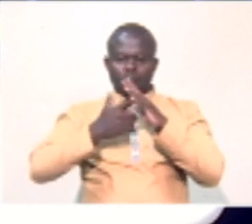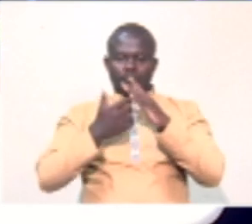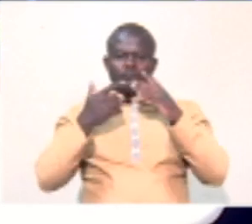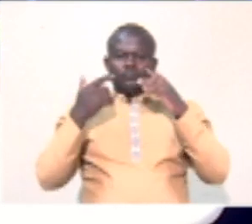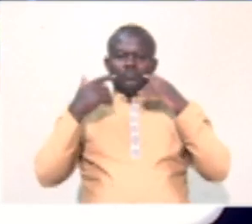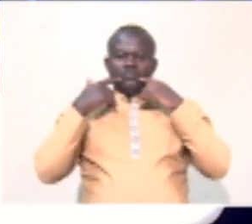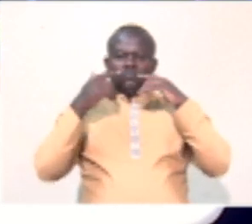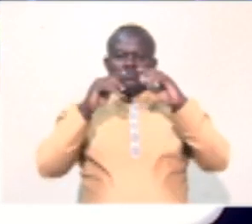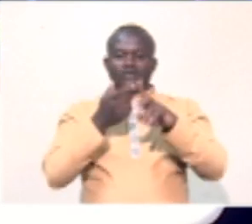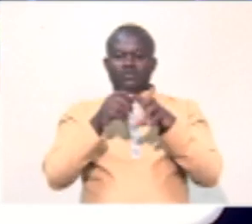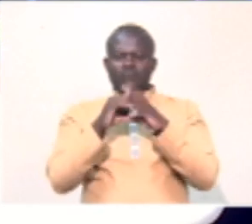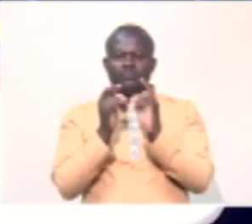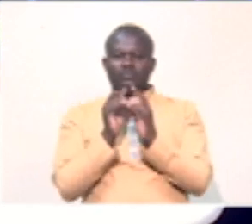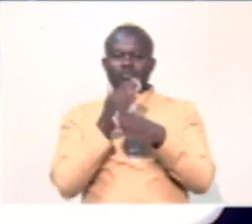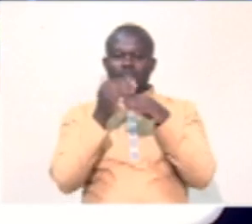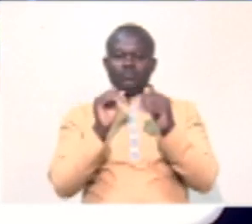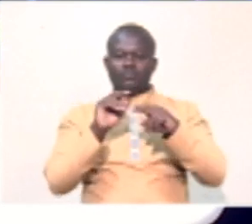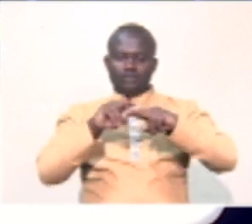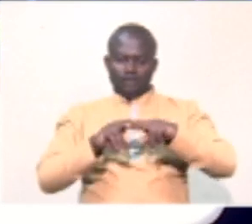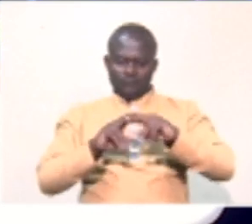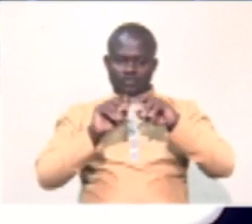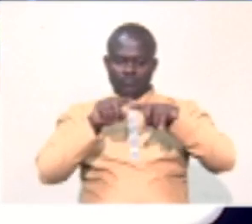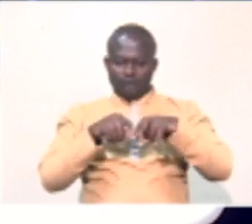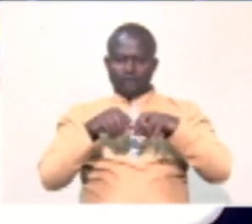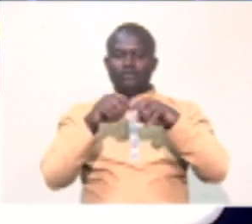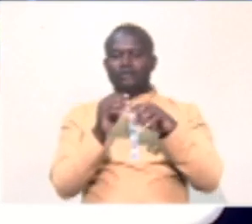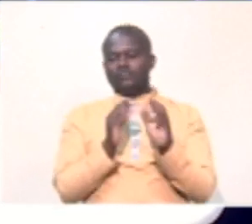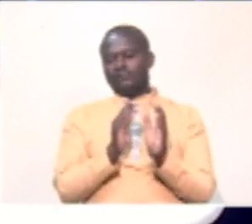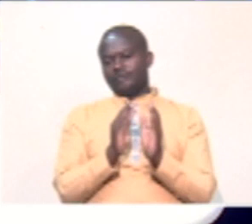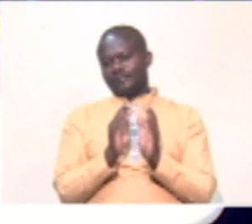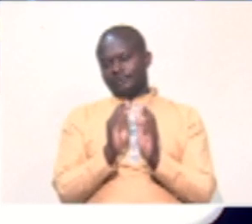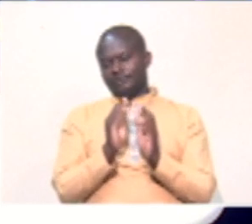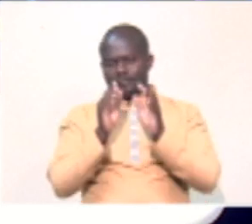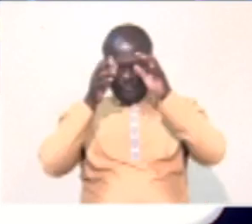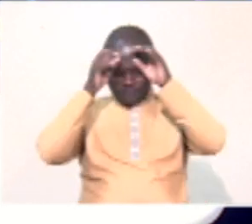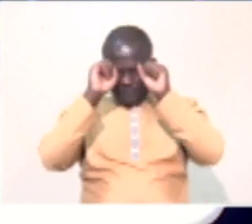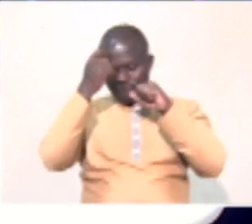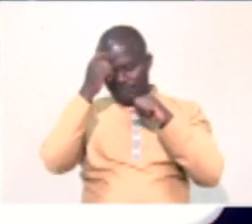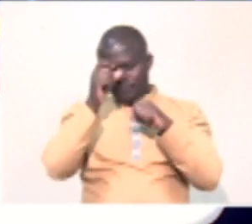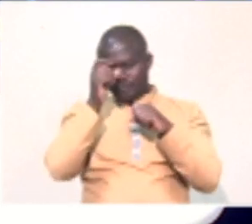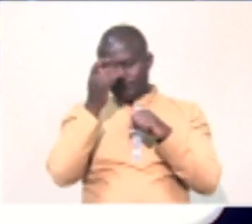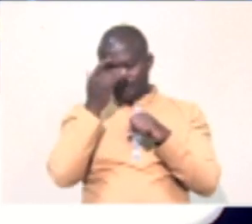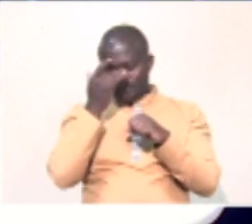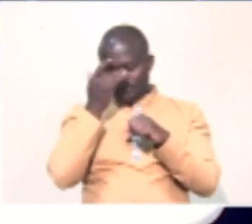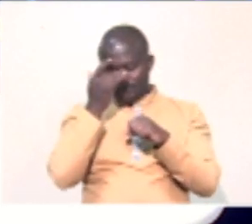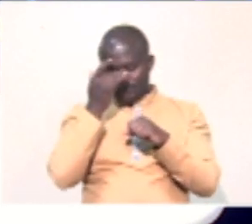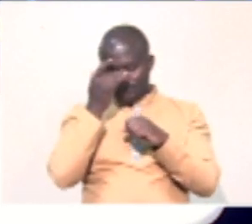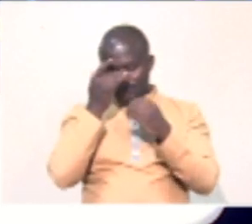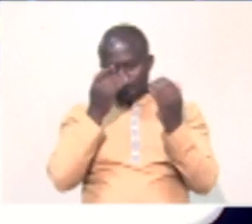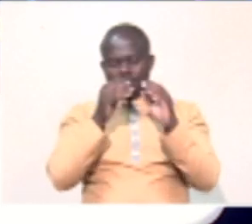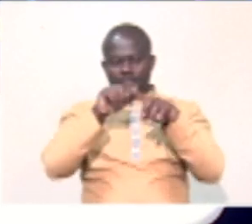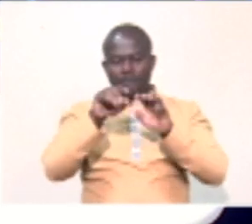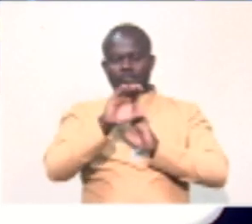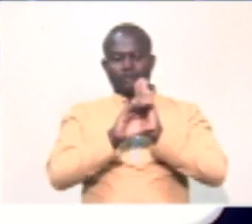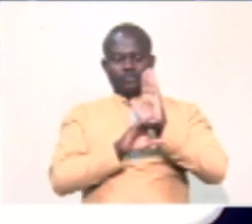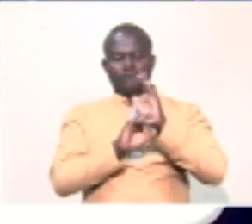Itangazo ryaturutse mu biro bya Minisitiri w'Intebe ashingiye ku biteganywa n'itegeko nshinga rya Repubulika y'u Rwanda ryo kwa ryo muri